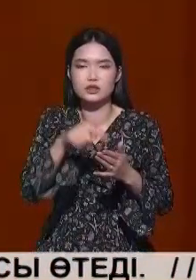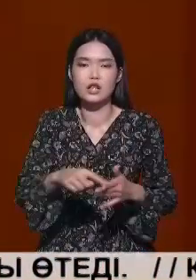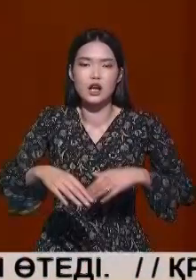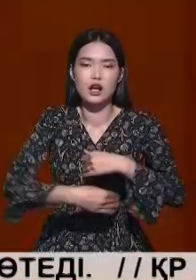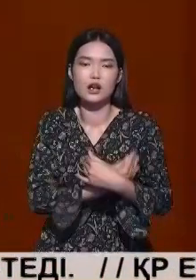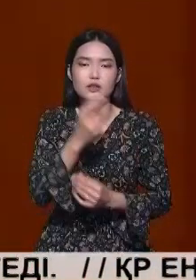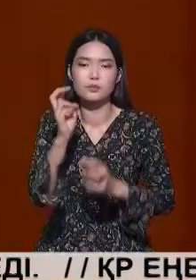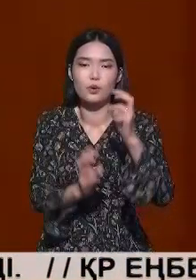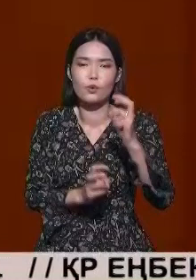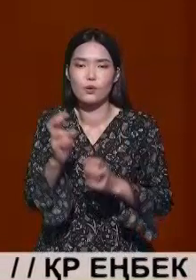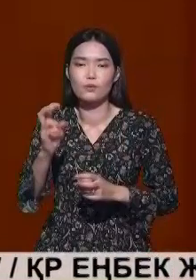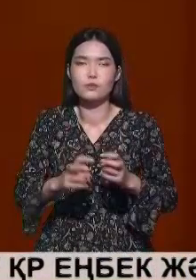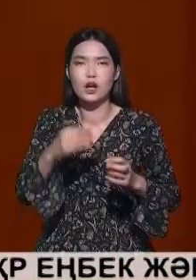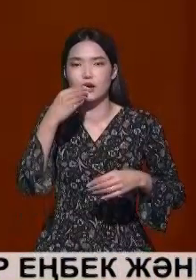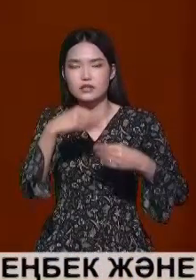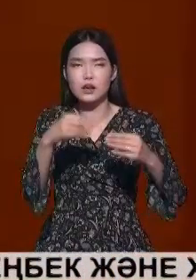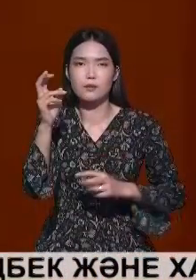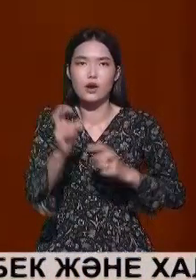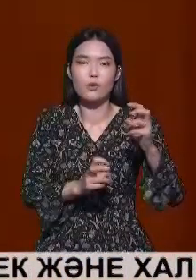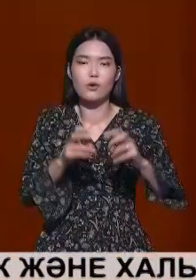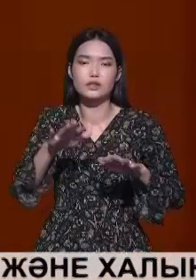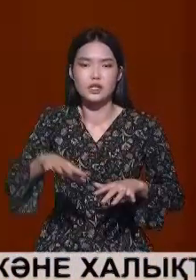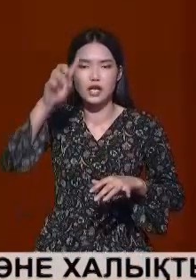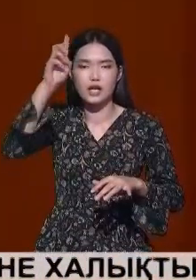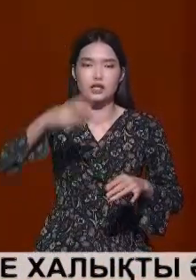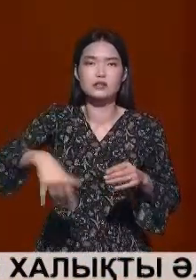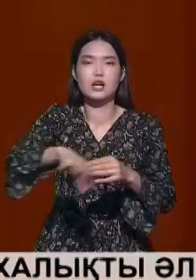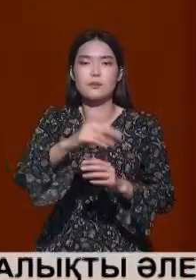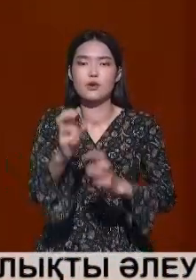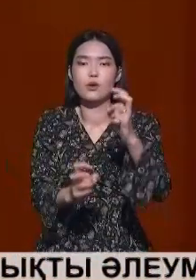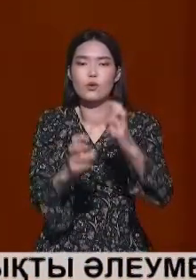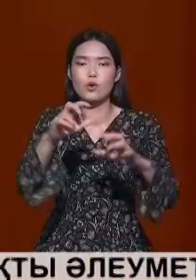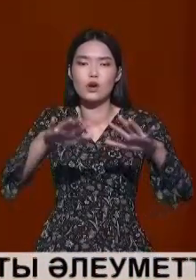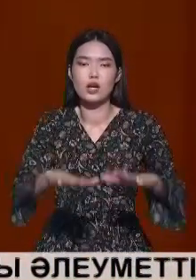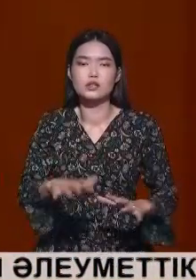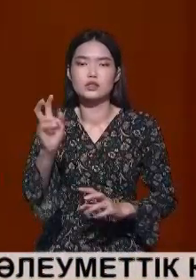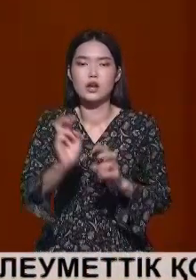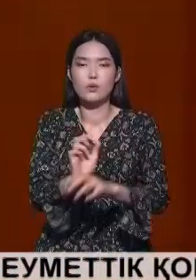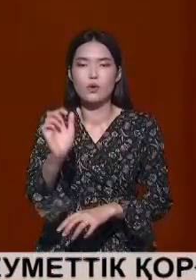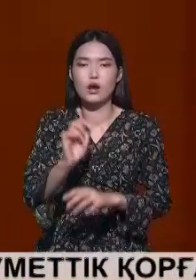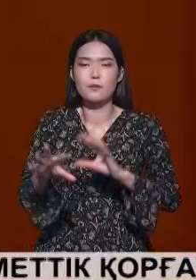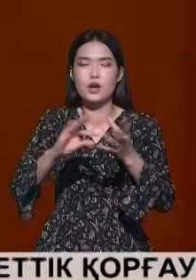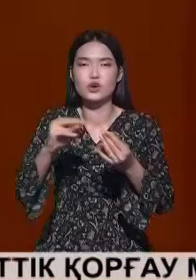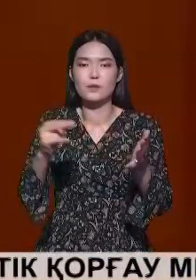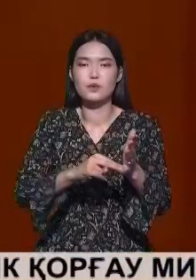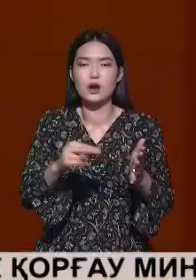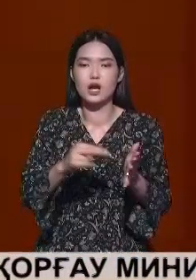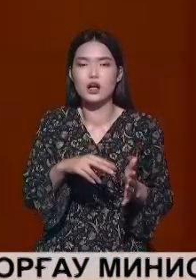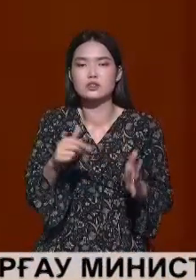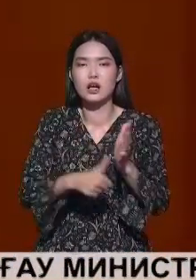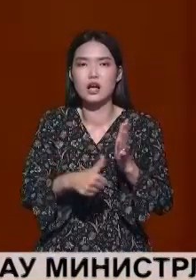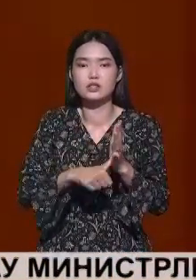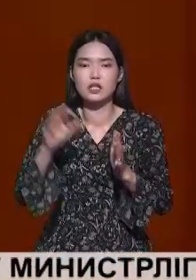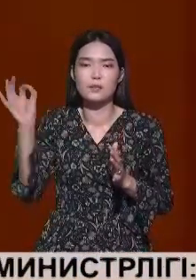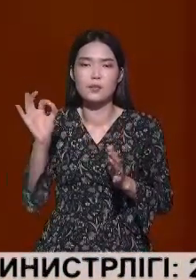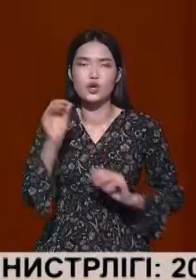өндеу және тамақ өнеркәсіп үлесі еліміздің барлық өнеркәсіп өнімдерінің өндірудің жалпы көлемінен небәрі 6%-ды